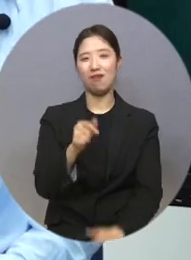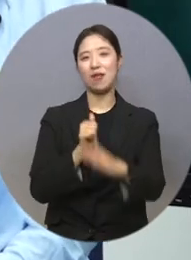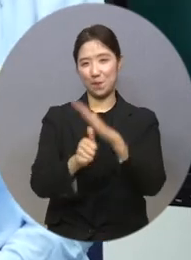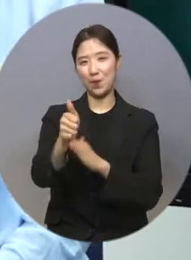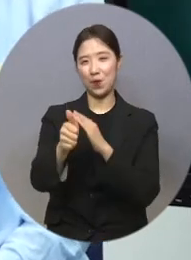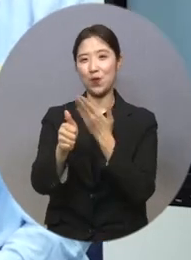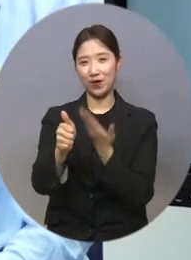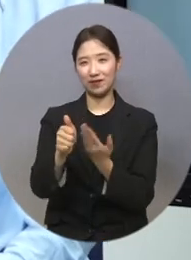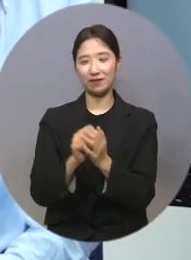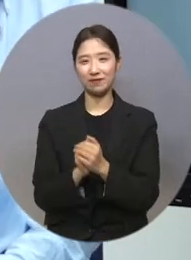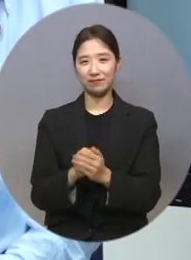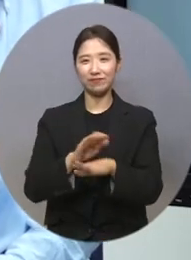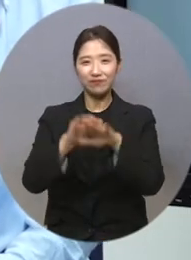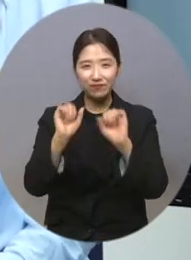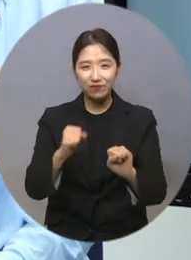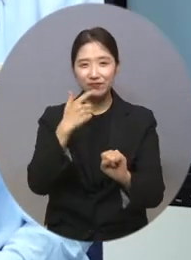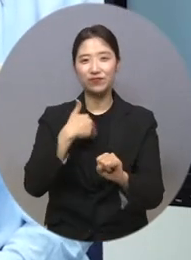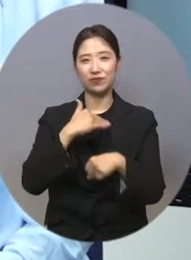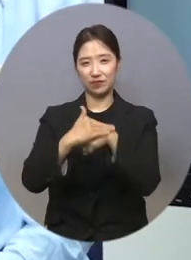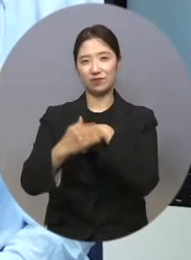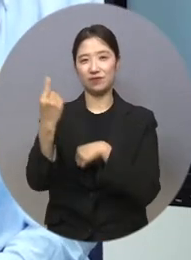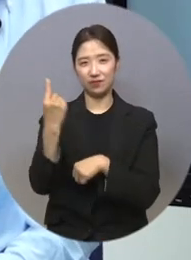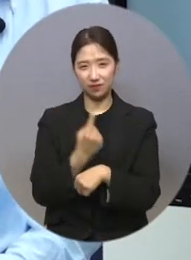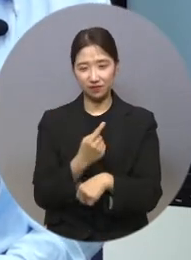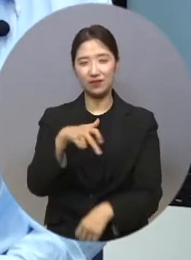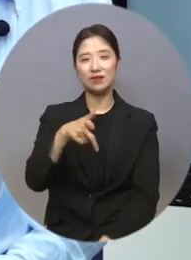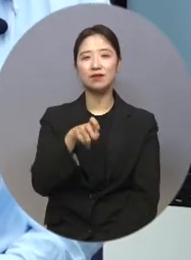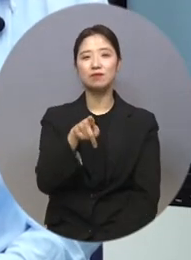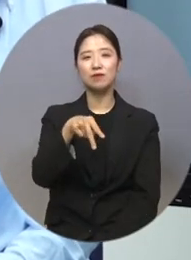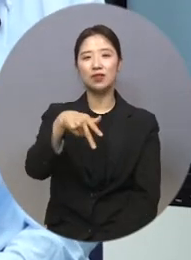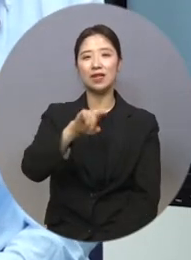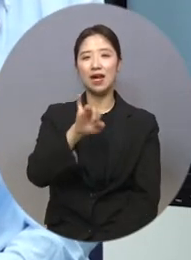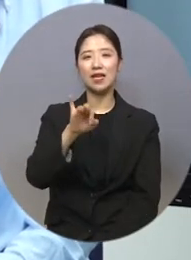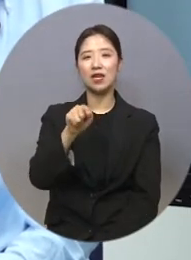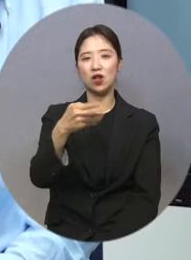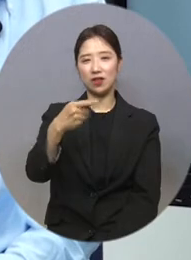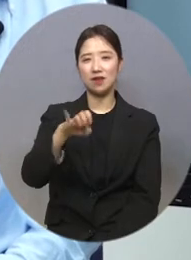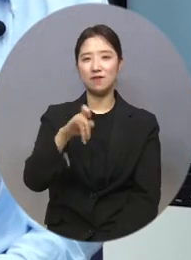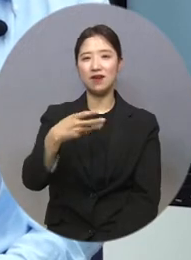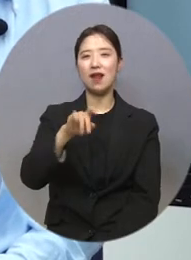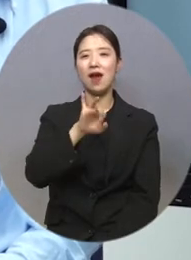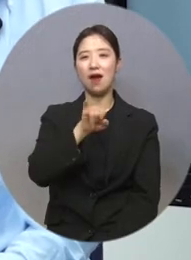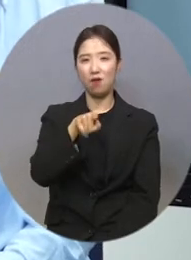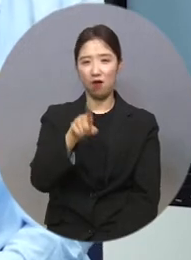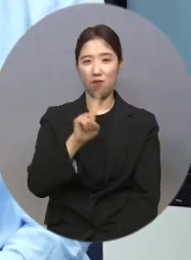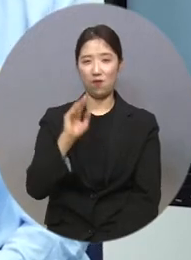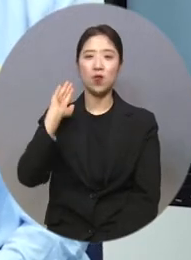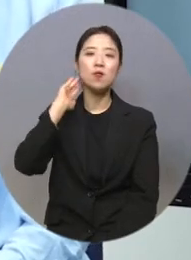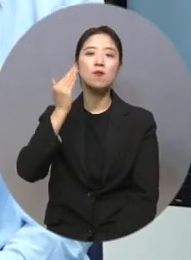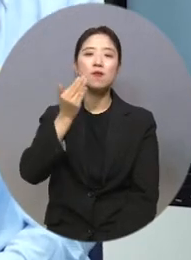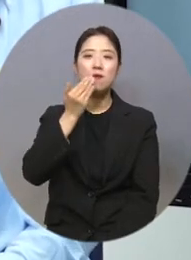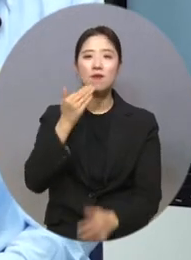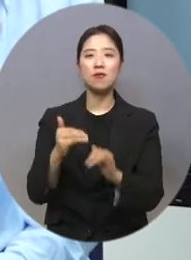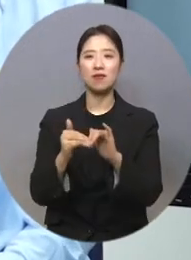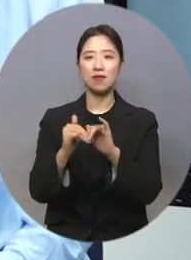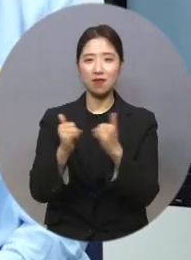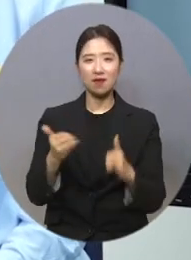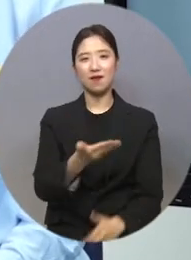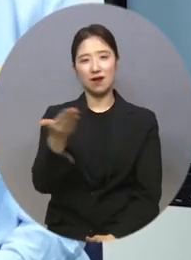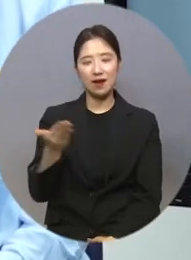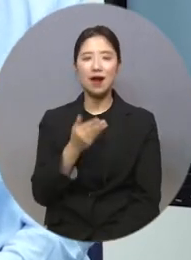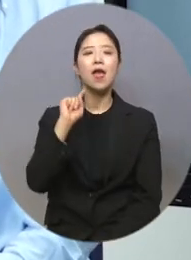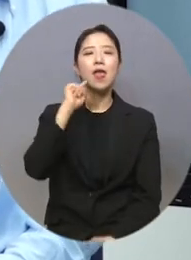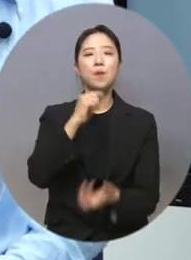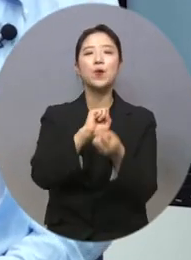안녕하세요. 저는 대구에서 왔고요. 크멋 자이언트 플라워 농인 청각 장애인분들하고 같이 예쁜